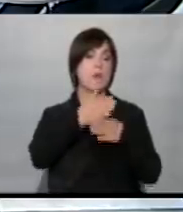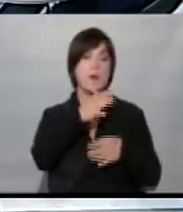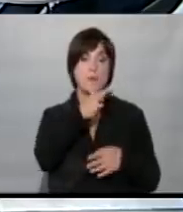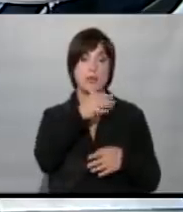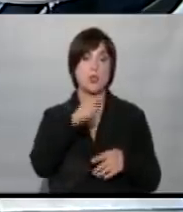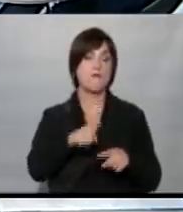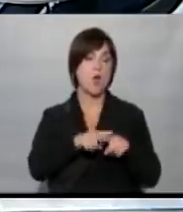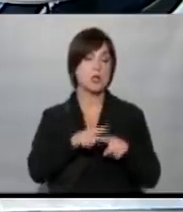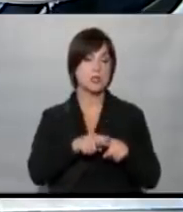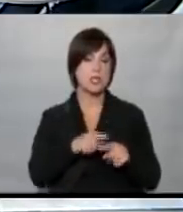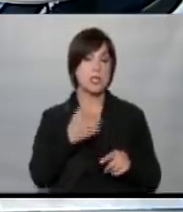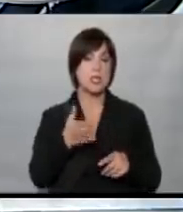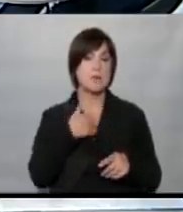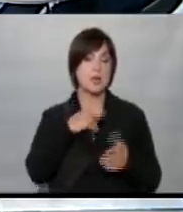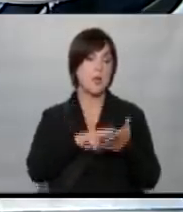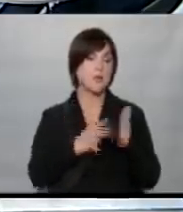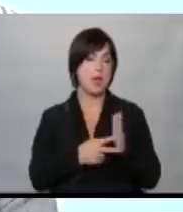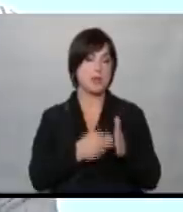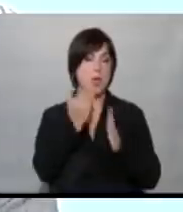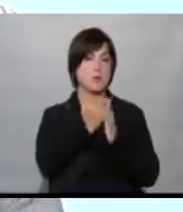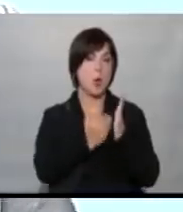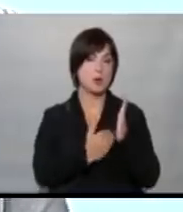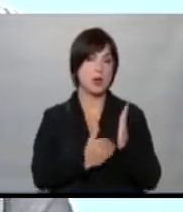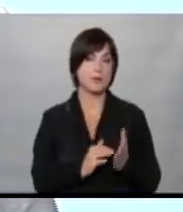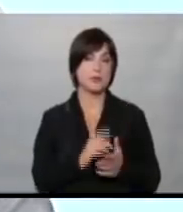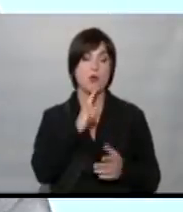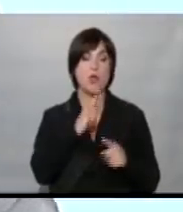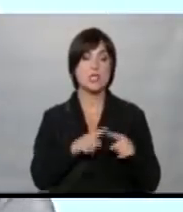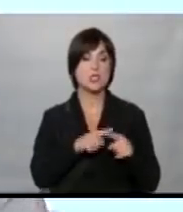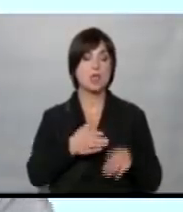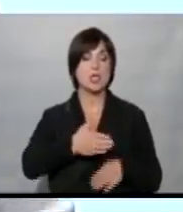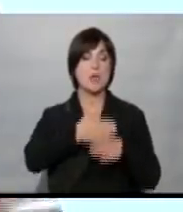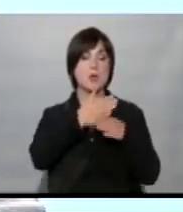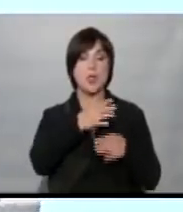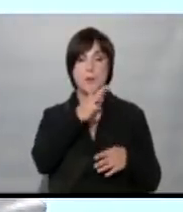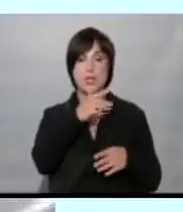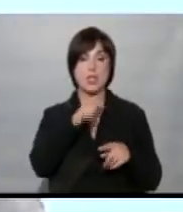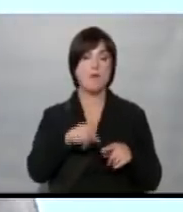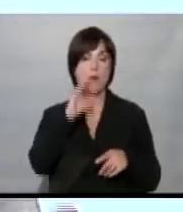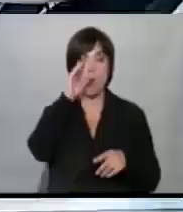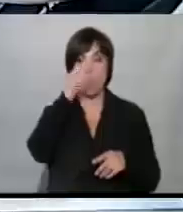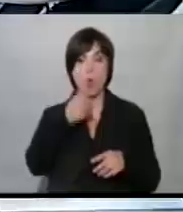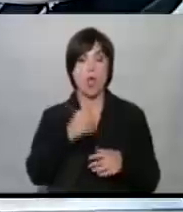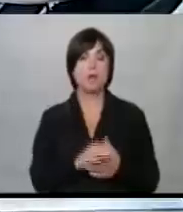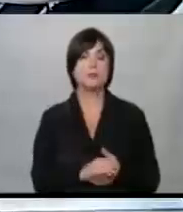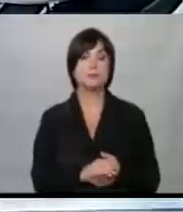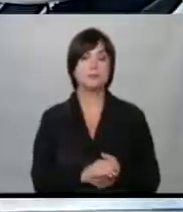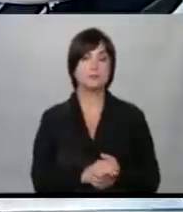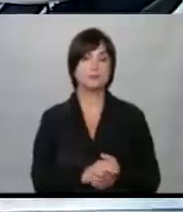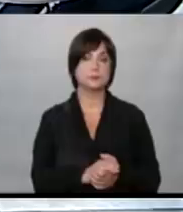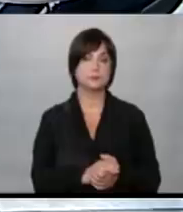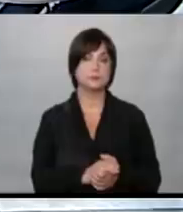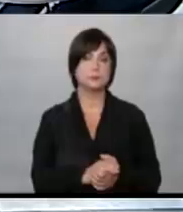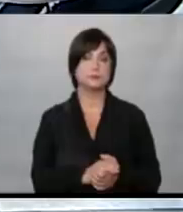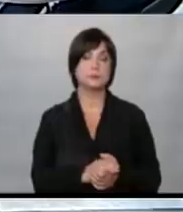македонците во Грција? Веројатно има стратегија некаква и програма. Нема. На кој начин ќе помогнете на македонците во Бугарија? Тоа е суштината на